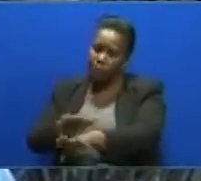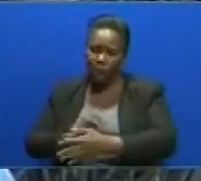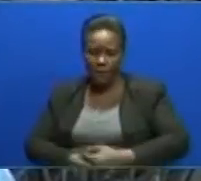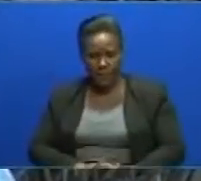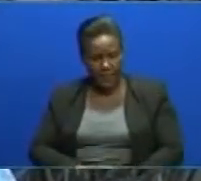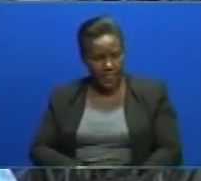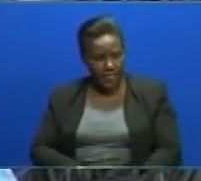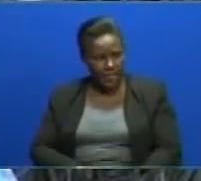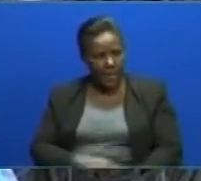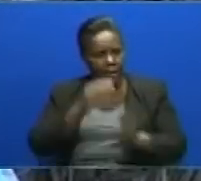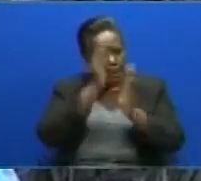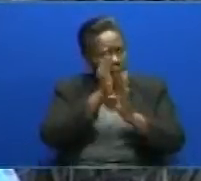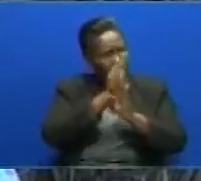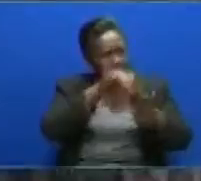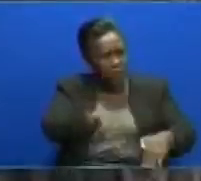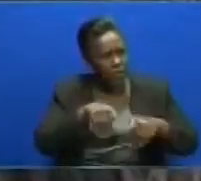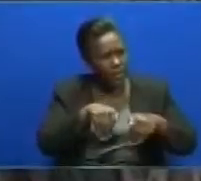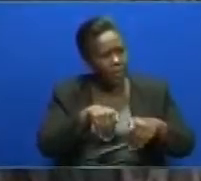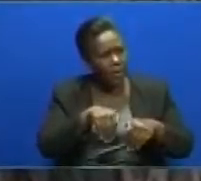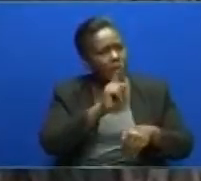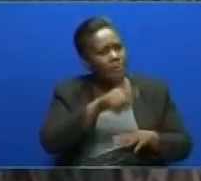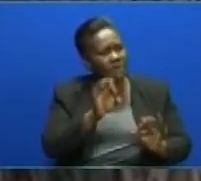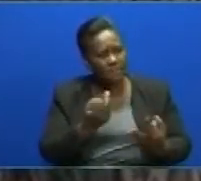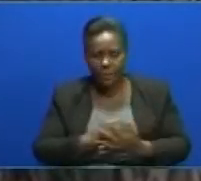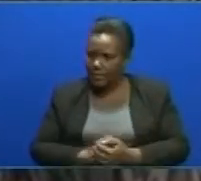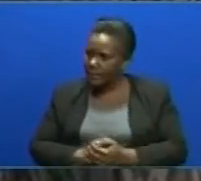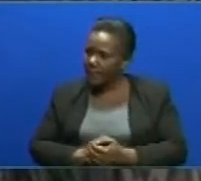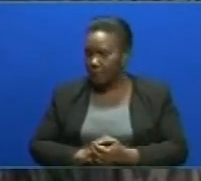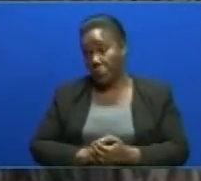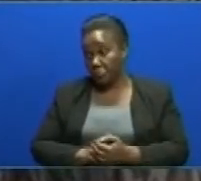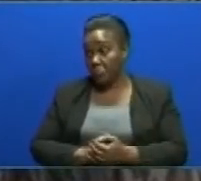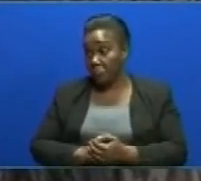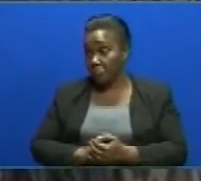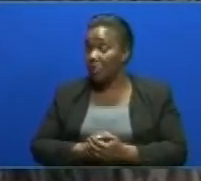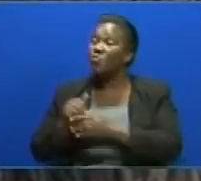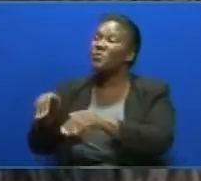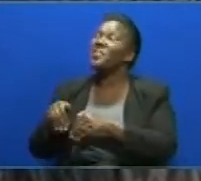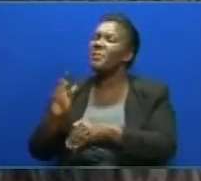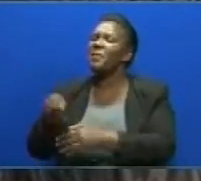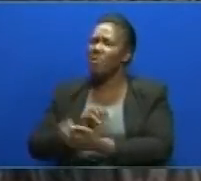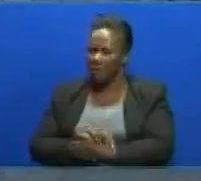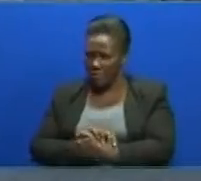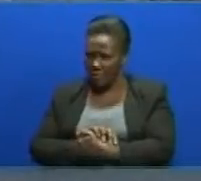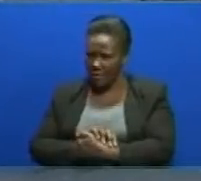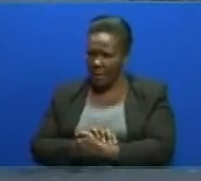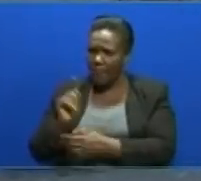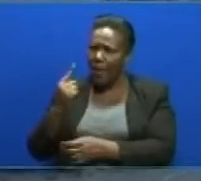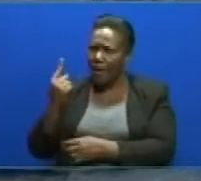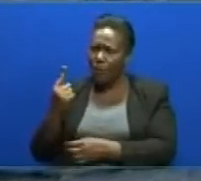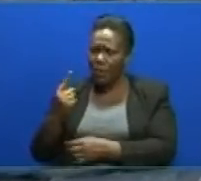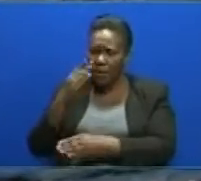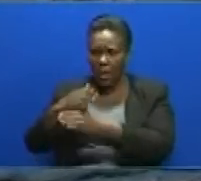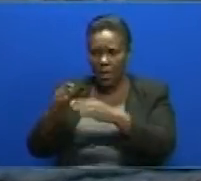Vipi hali ya unyanyapa? Ukifanya hiki nakwambia wewe kwa nini unahangaika kama wakati naanza kujenga msingi?